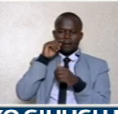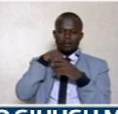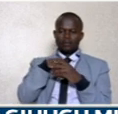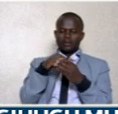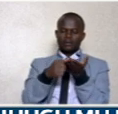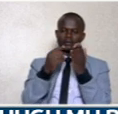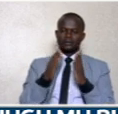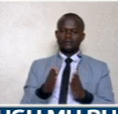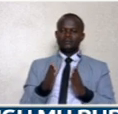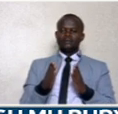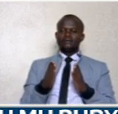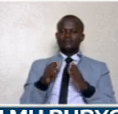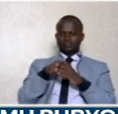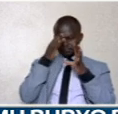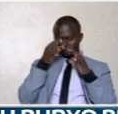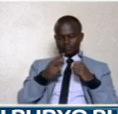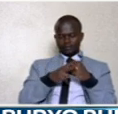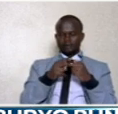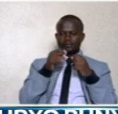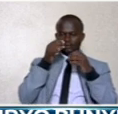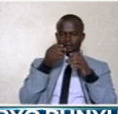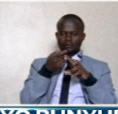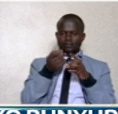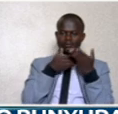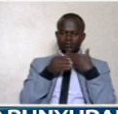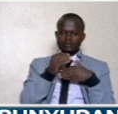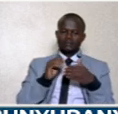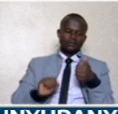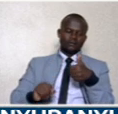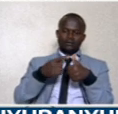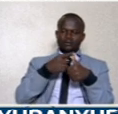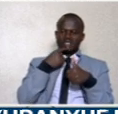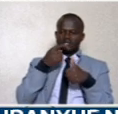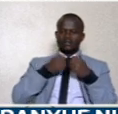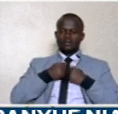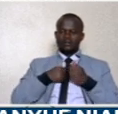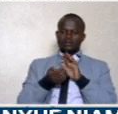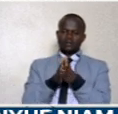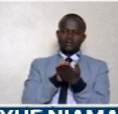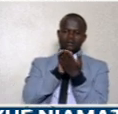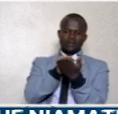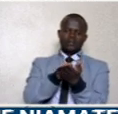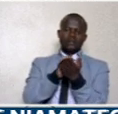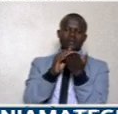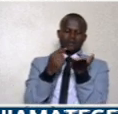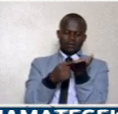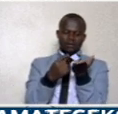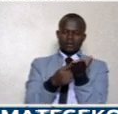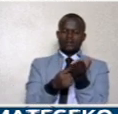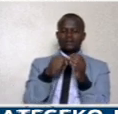Uganda. Mu myanzuro irindwi yafatiwe mu biganiro byaberaga mu muhezo ku isonga haza uvuga ko u Rwanda rwashyikirije Uganda urutonde